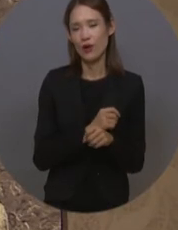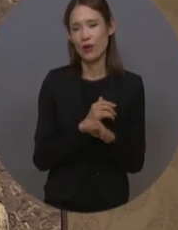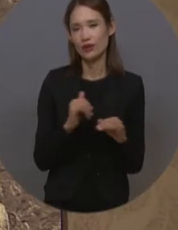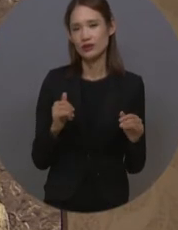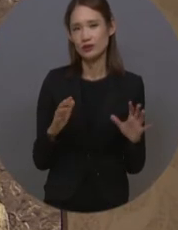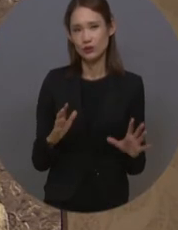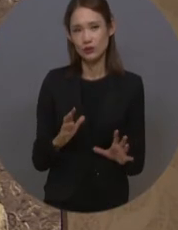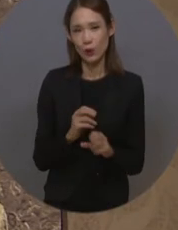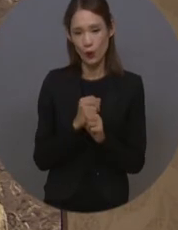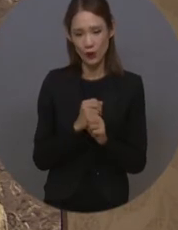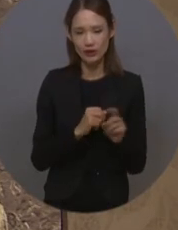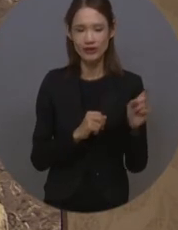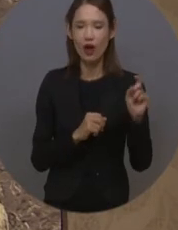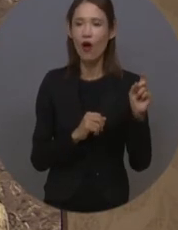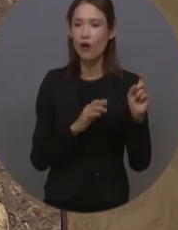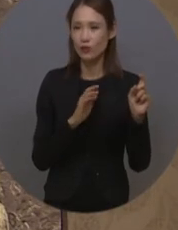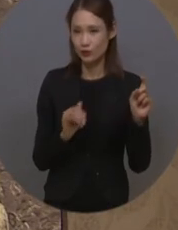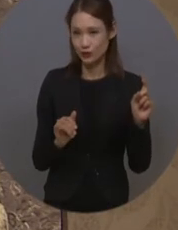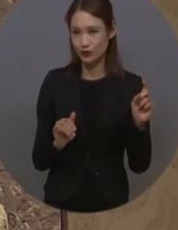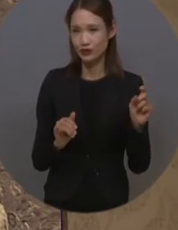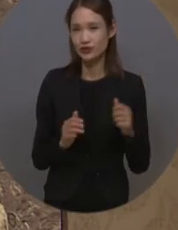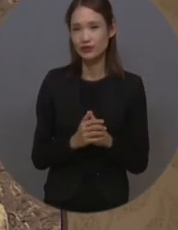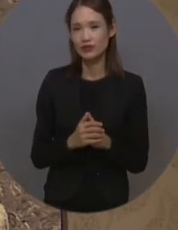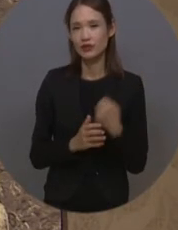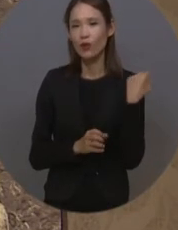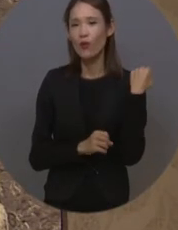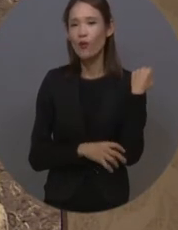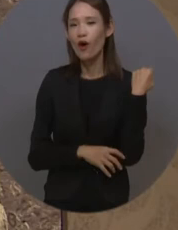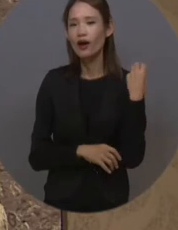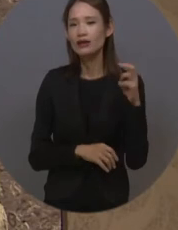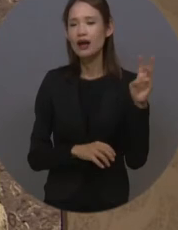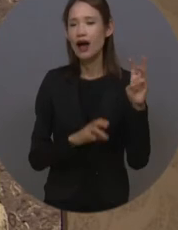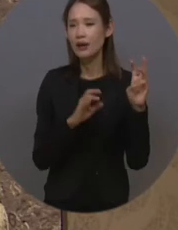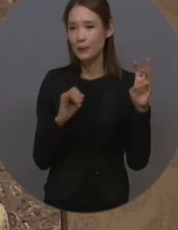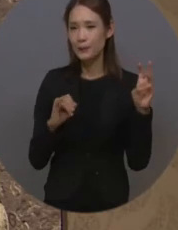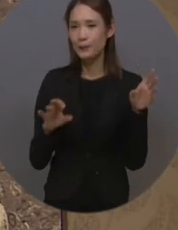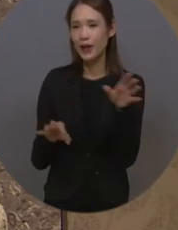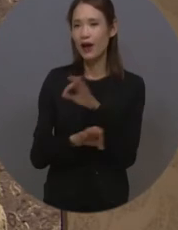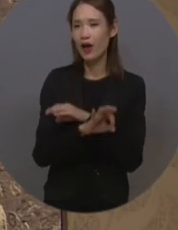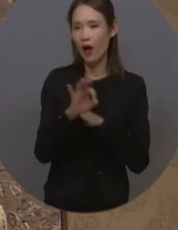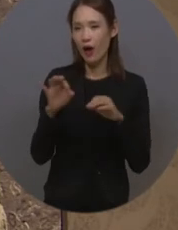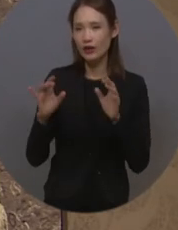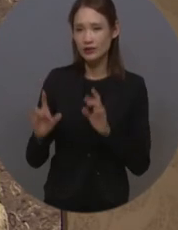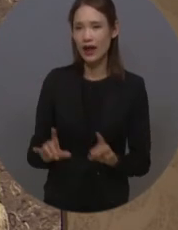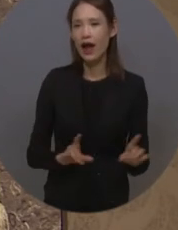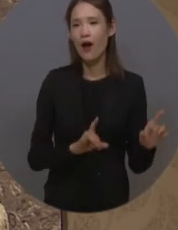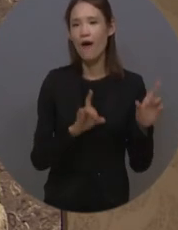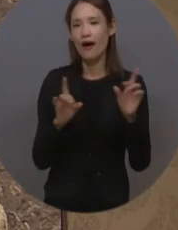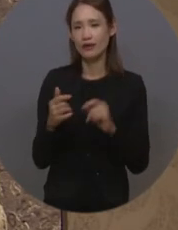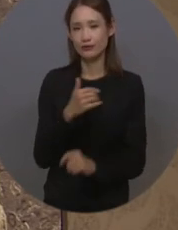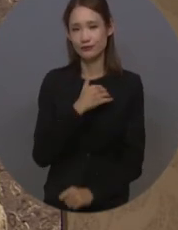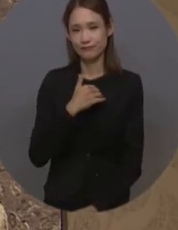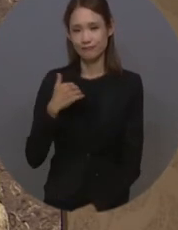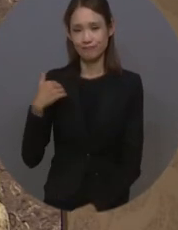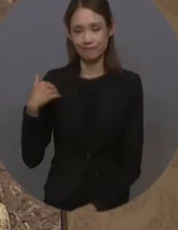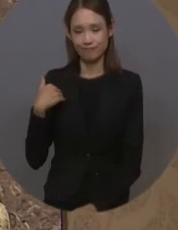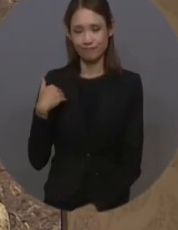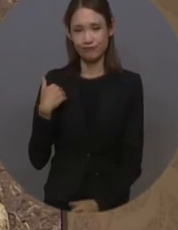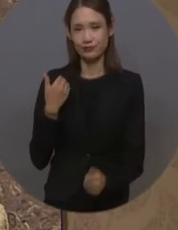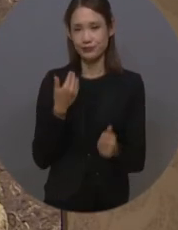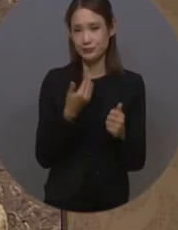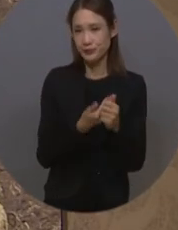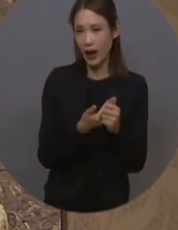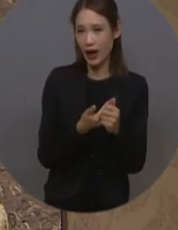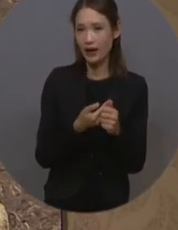사원들이 10분이신데 원래 이제 30분이 경제 생활을 충분히 할 수 있도록 하자는 게 저희